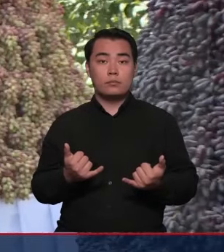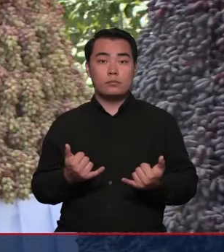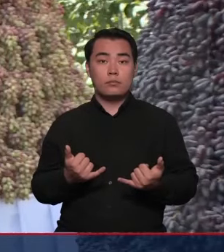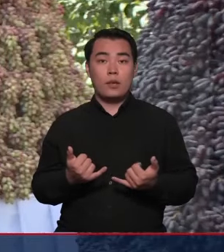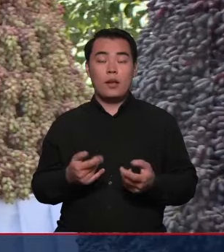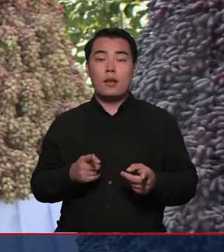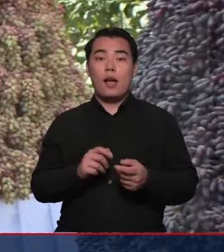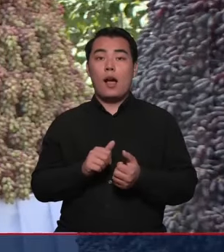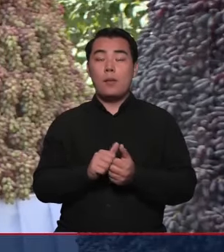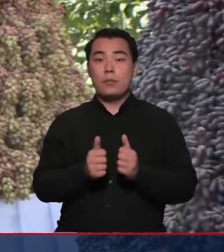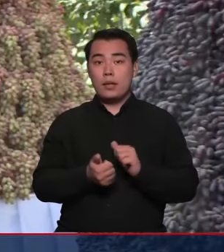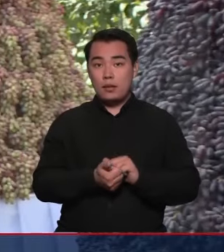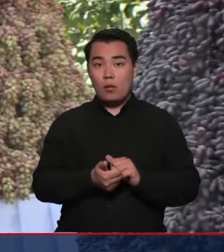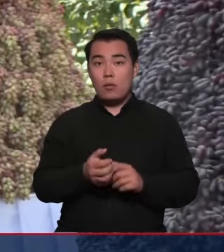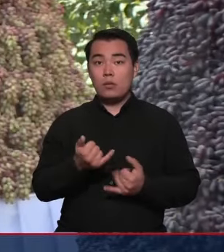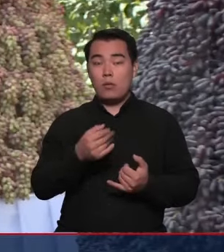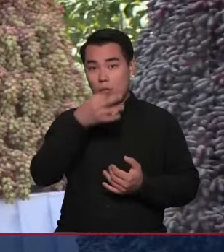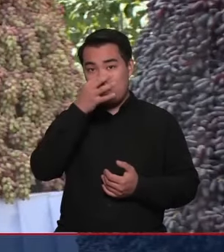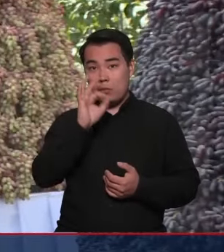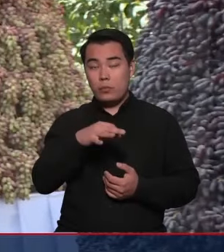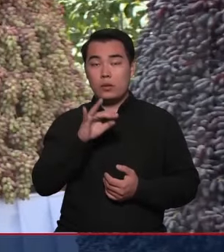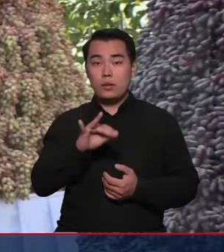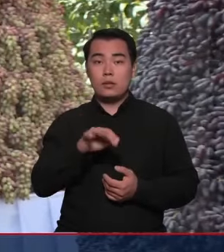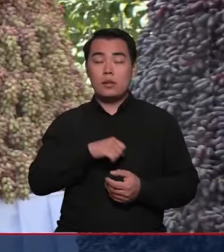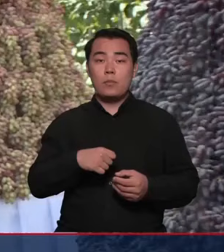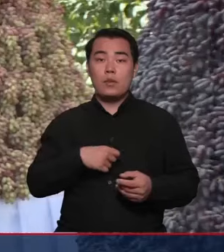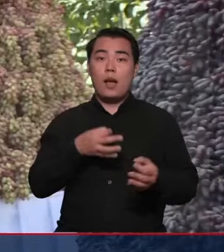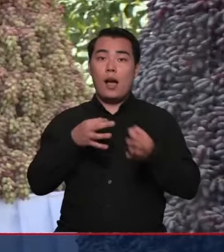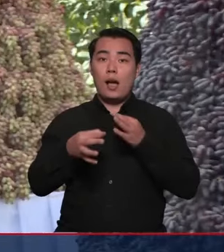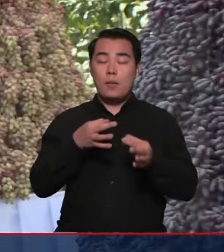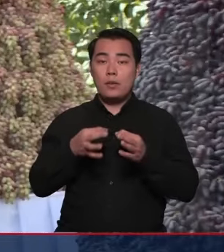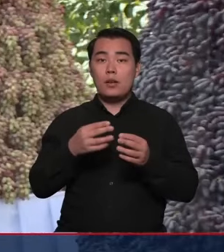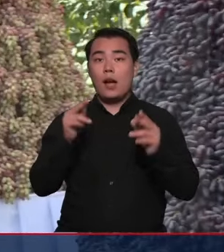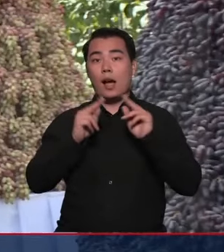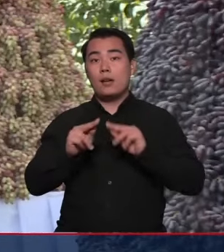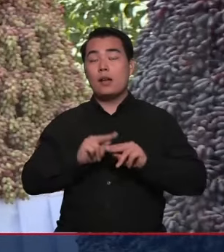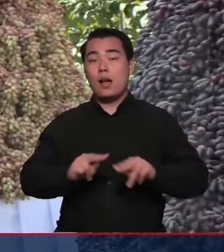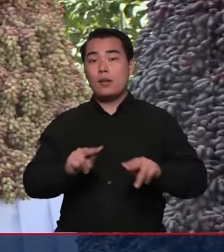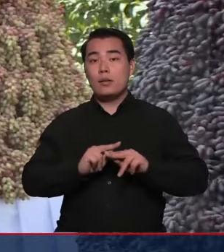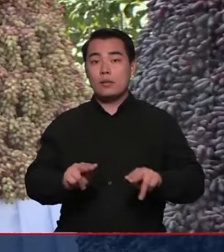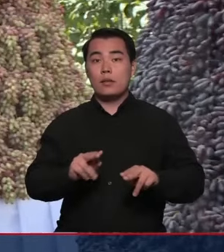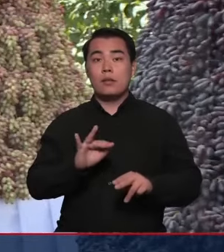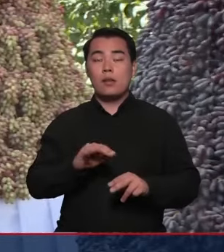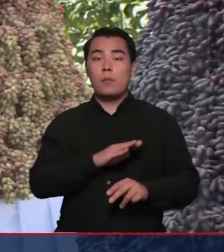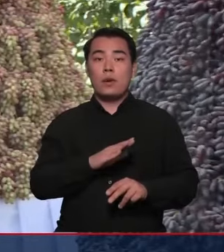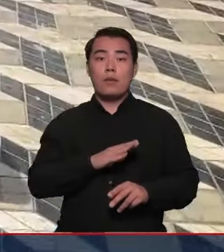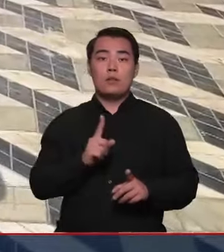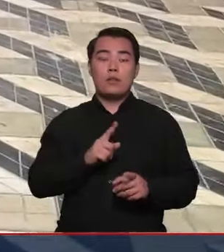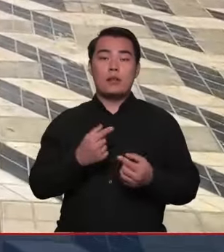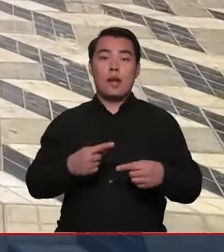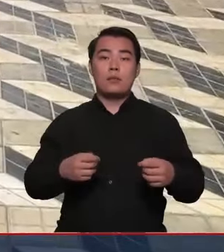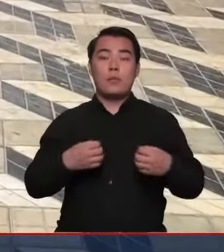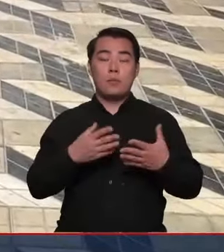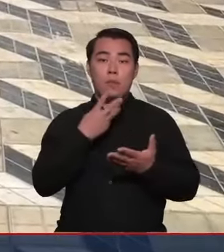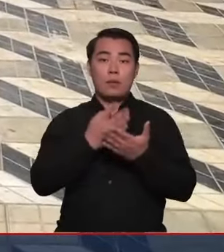по обмену опытов, по проведению семинаров, других обмен студентов, мы проводимся разными мероприятиями.